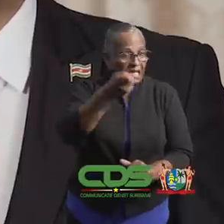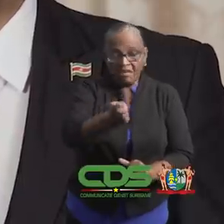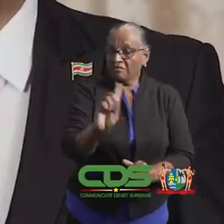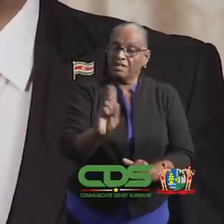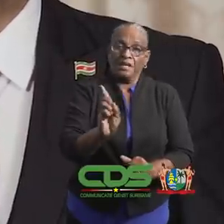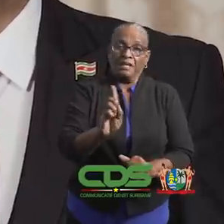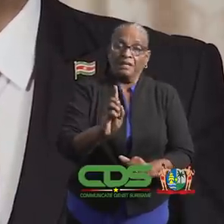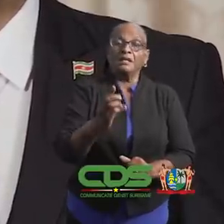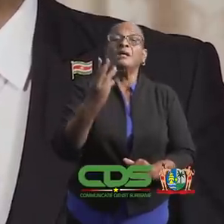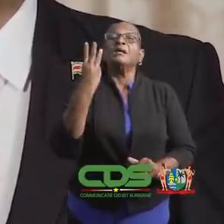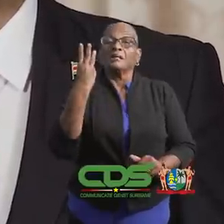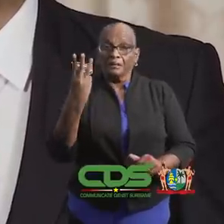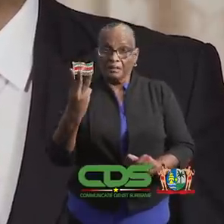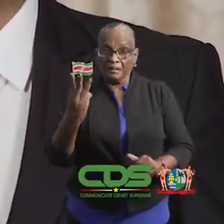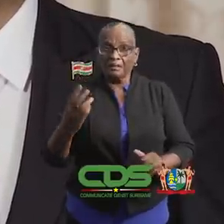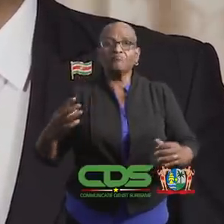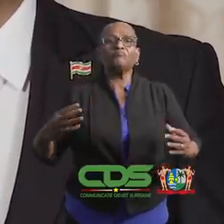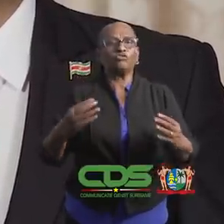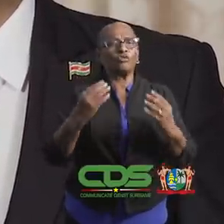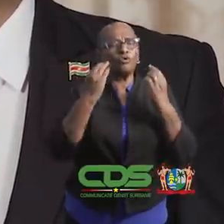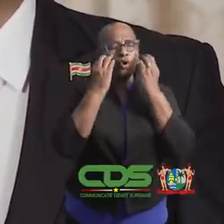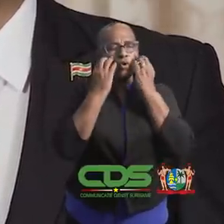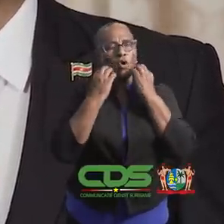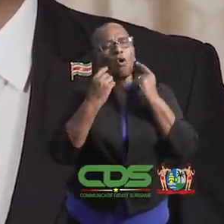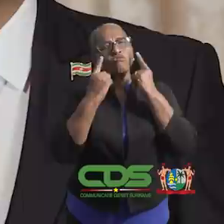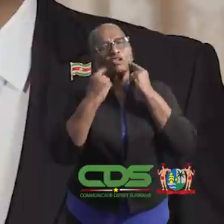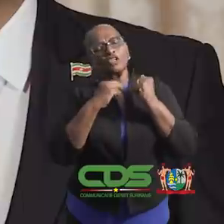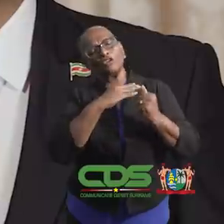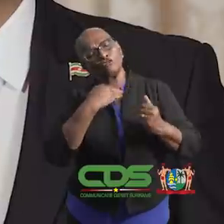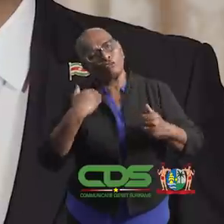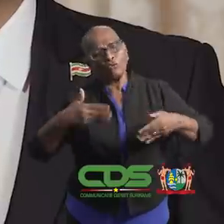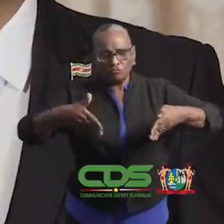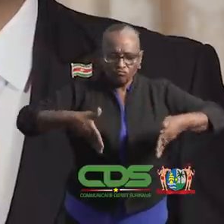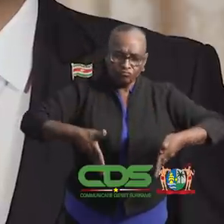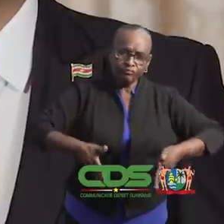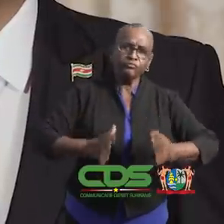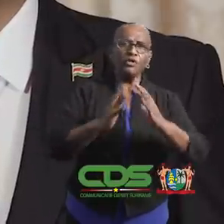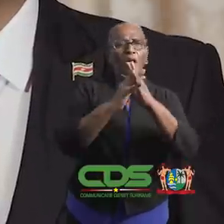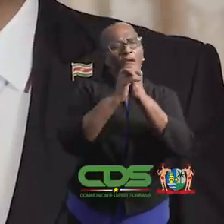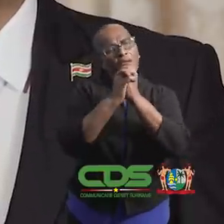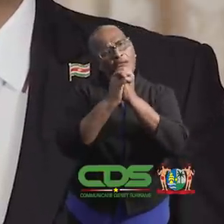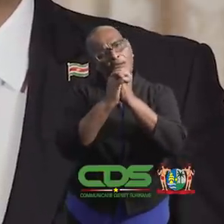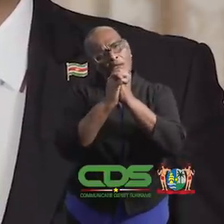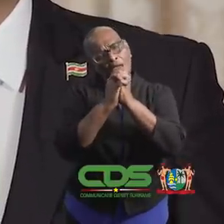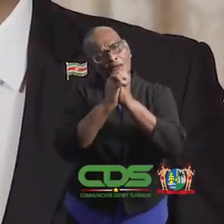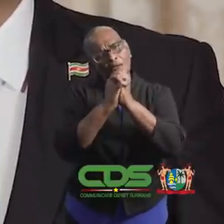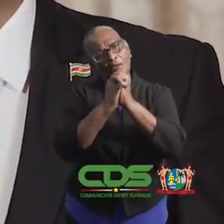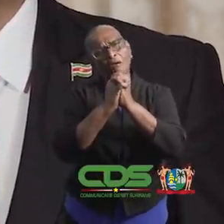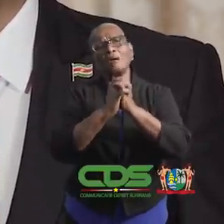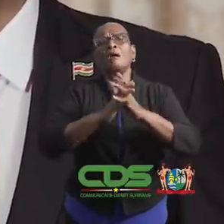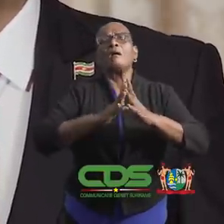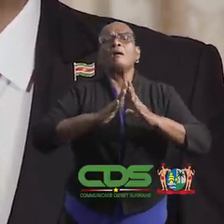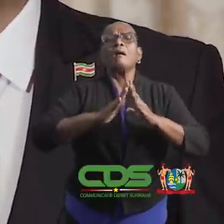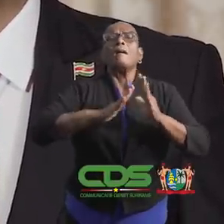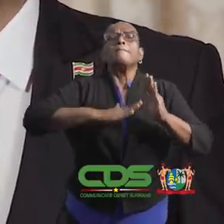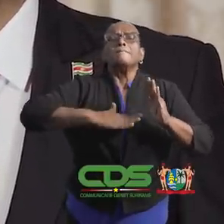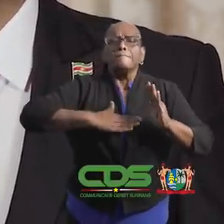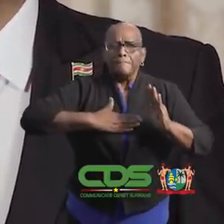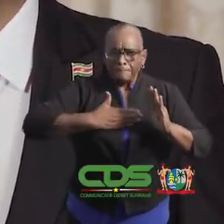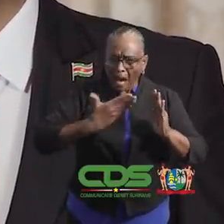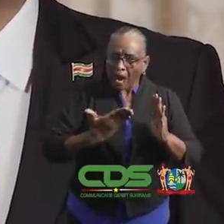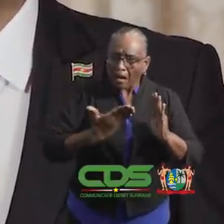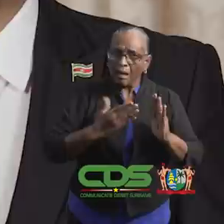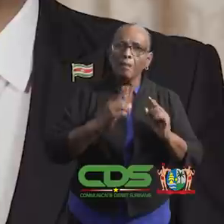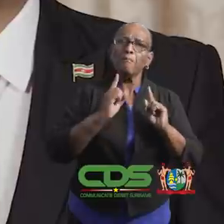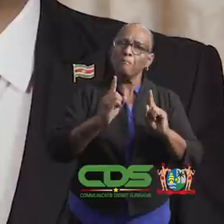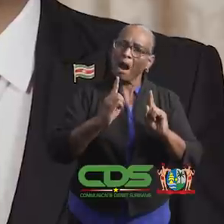3. Bijeenkomsten voor rouwzittingen, uitvaarten en religieuze bijeenkomsten zijn uitsluitend toegestaan met